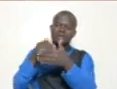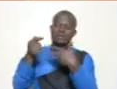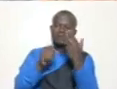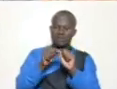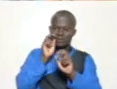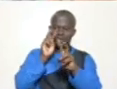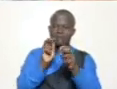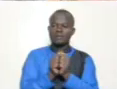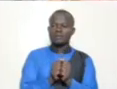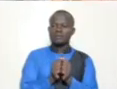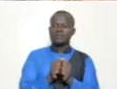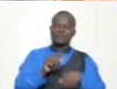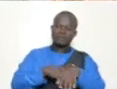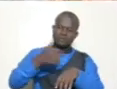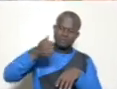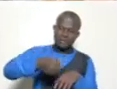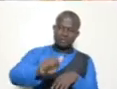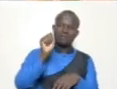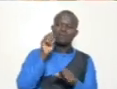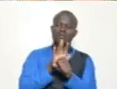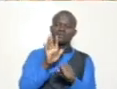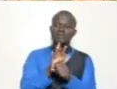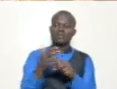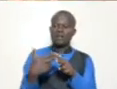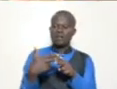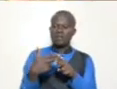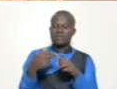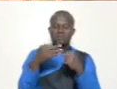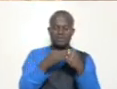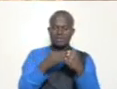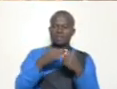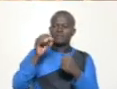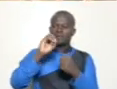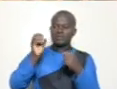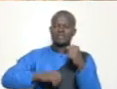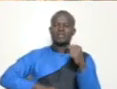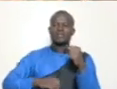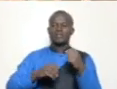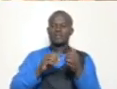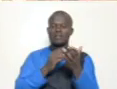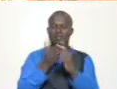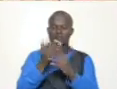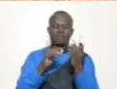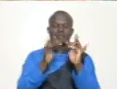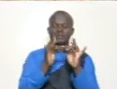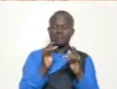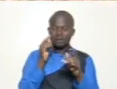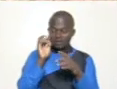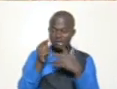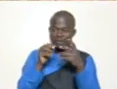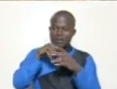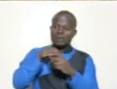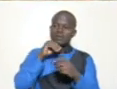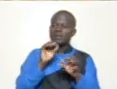bareba umwanya waba hanene 80% ni kuri internet kandi ugasanga ibintu barimo nta